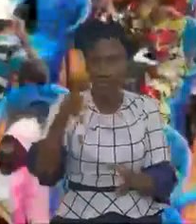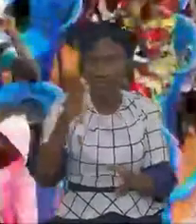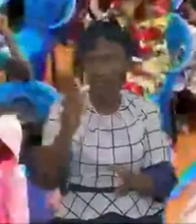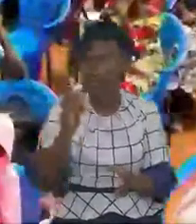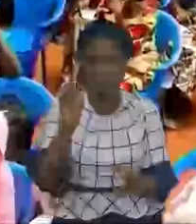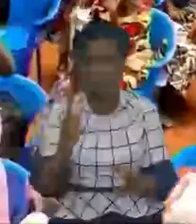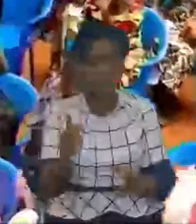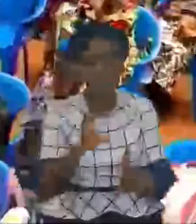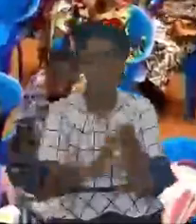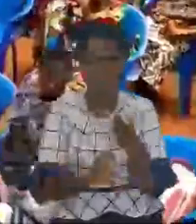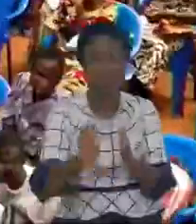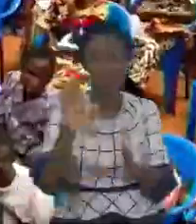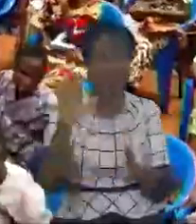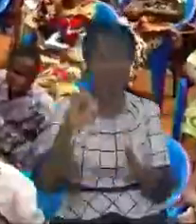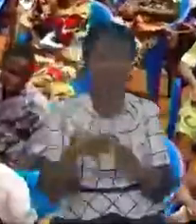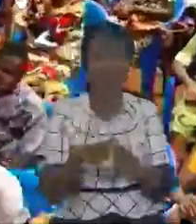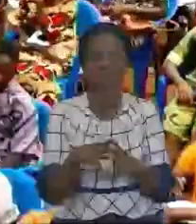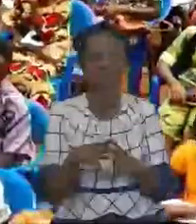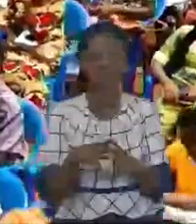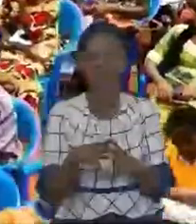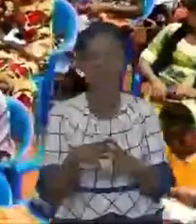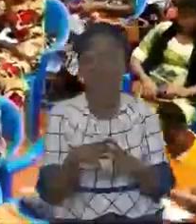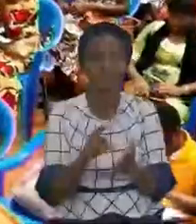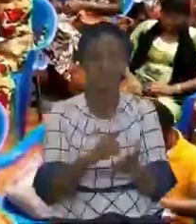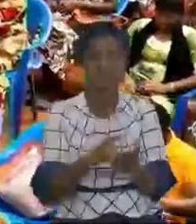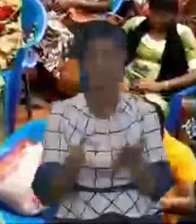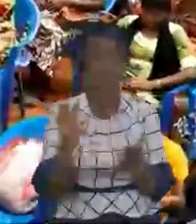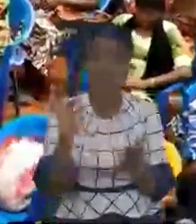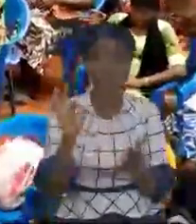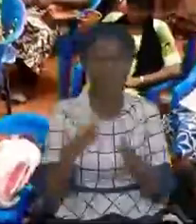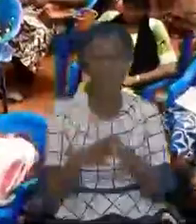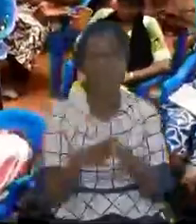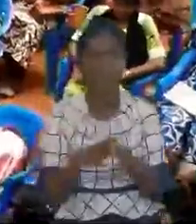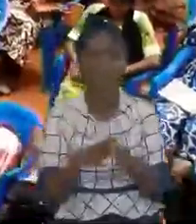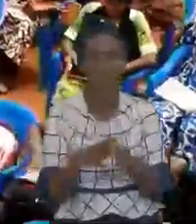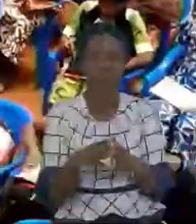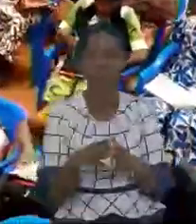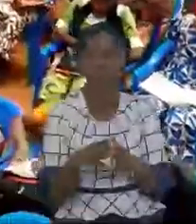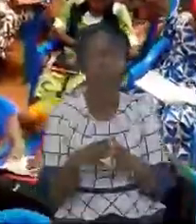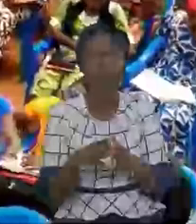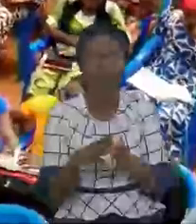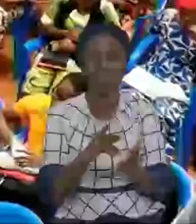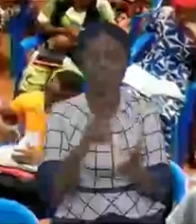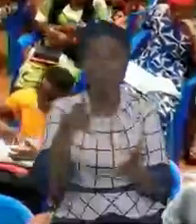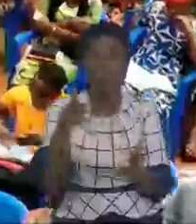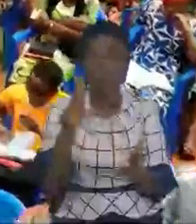Proverbe 15, verset 19. Proverbe chapitre 15.